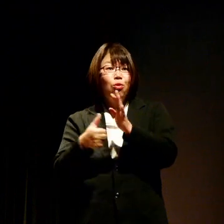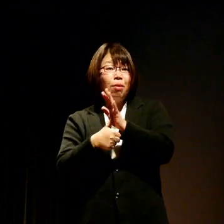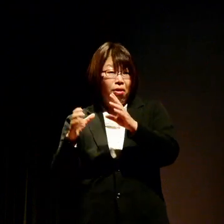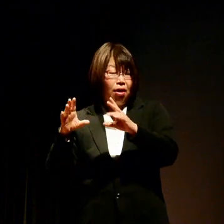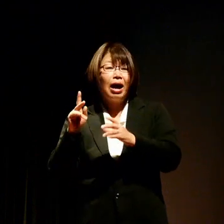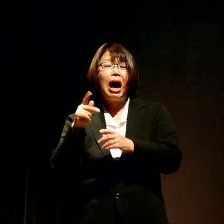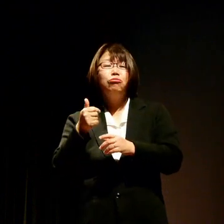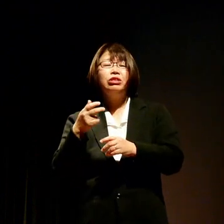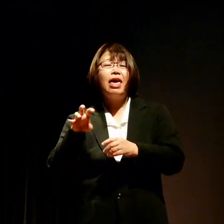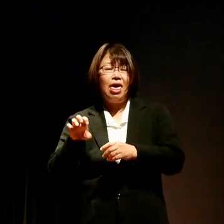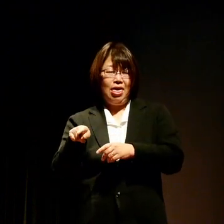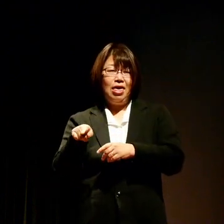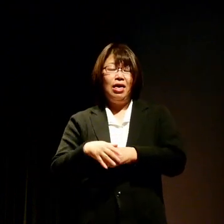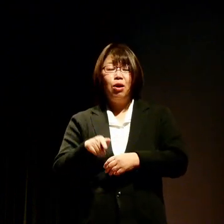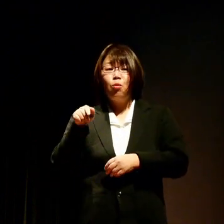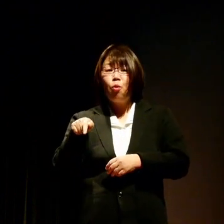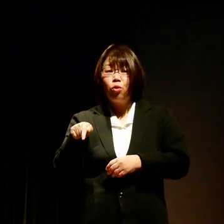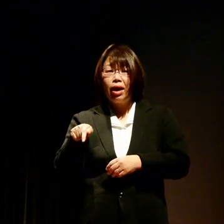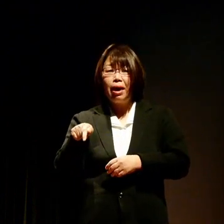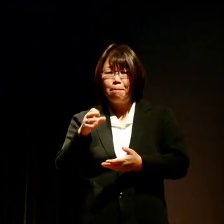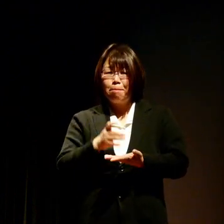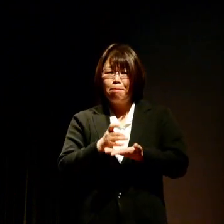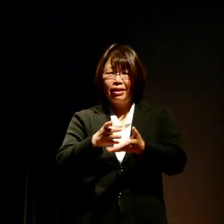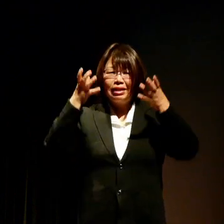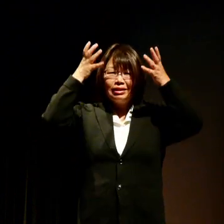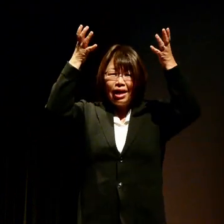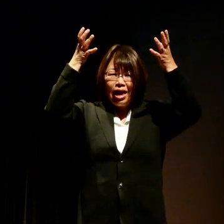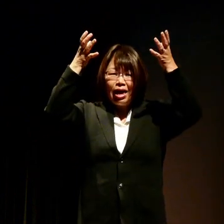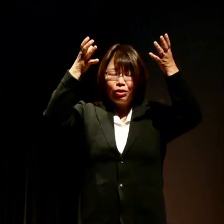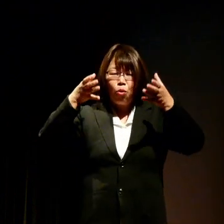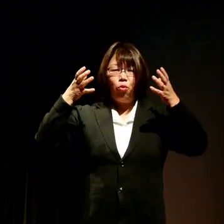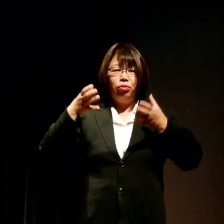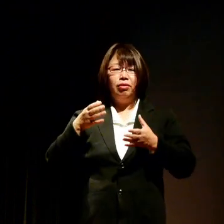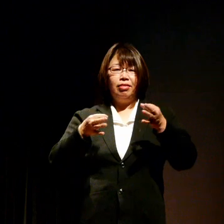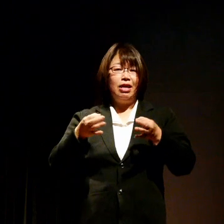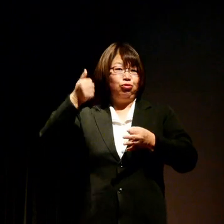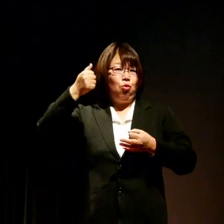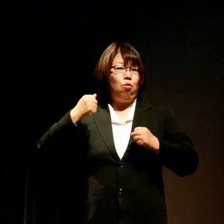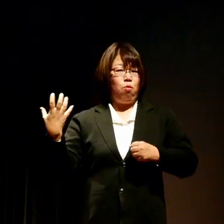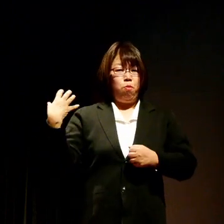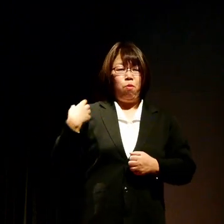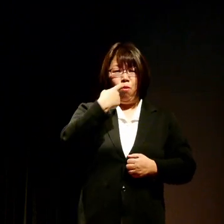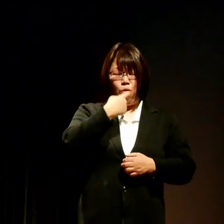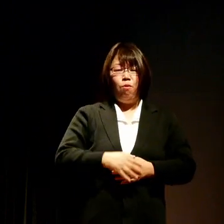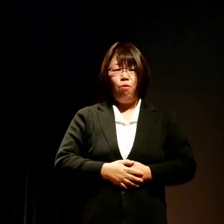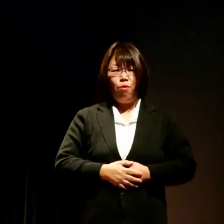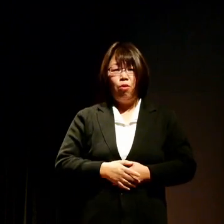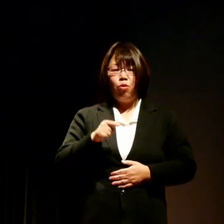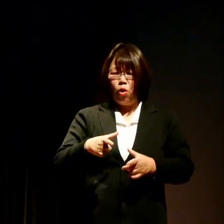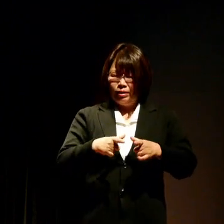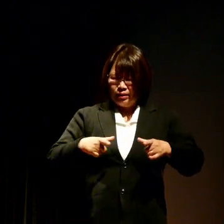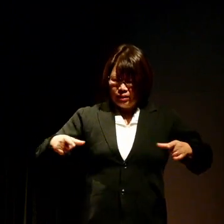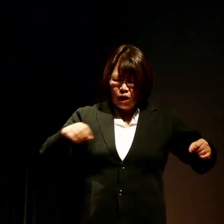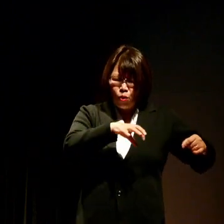私はここでパティシエ兼店長をしていました。ここでは全国から